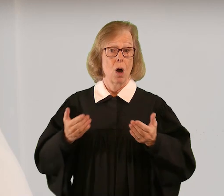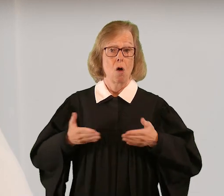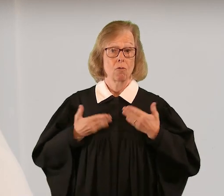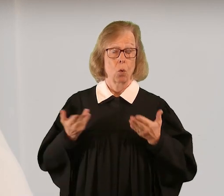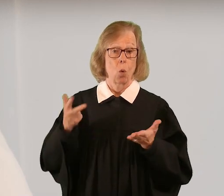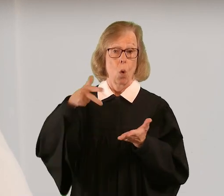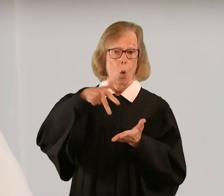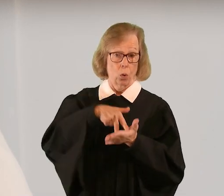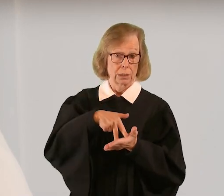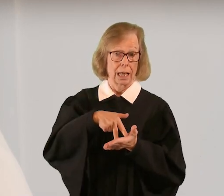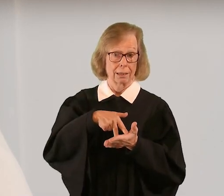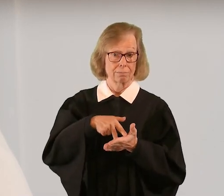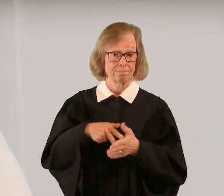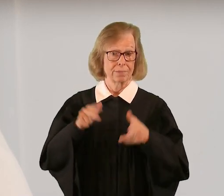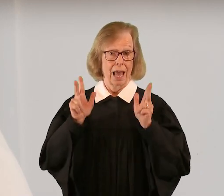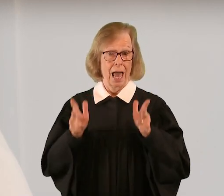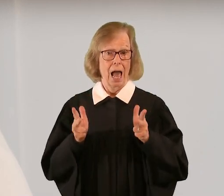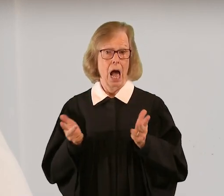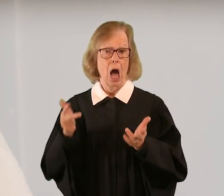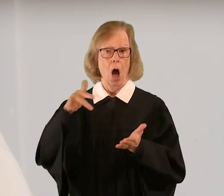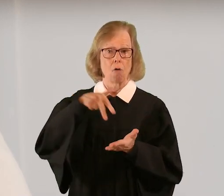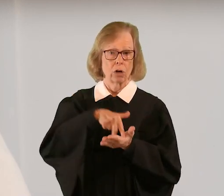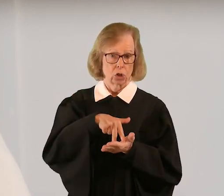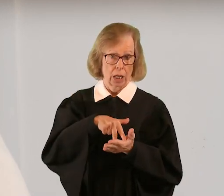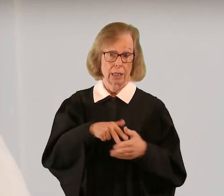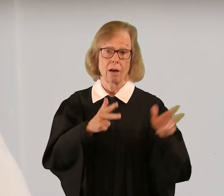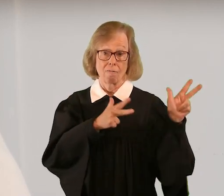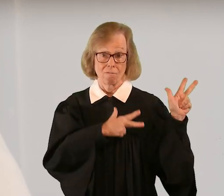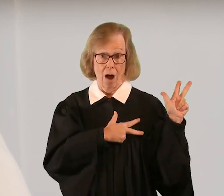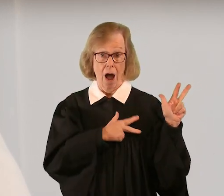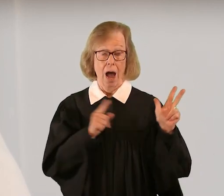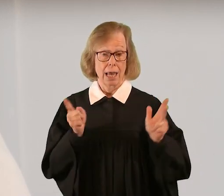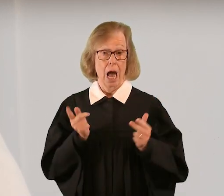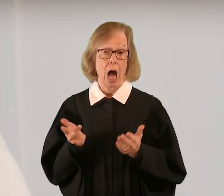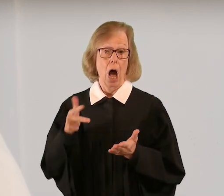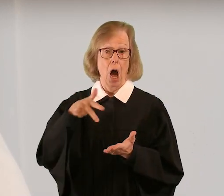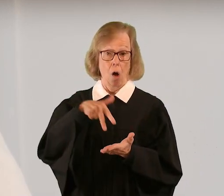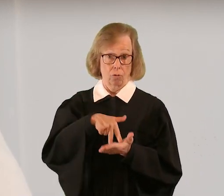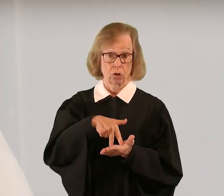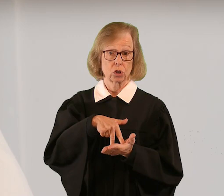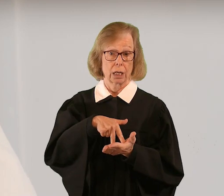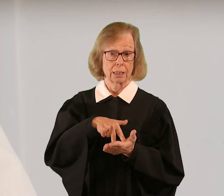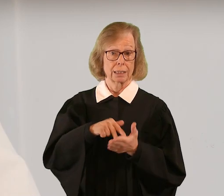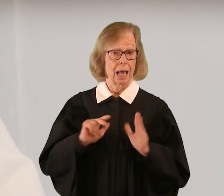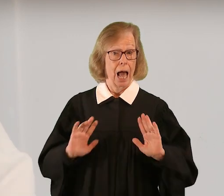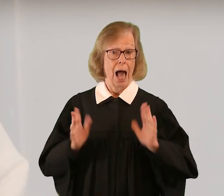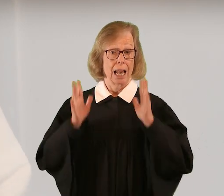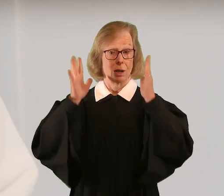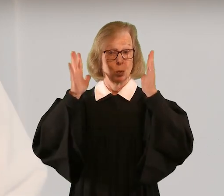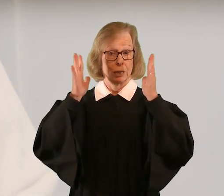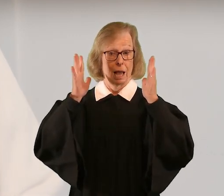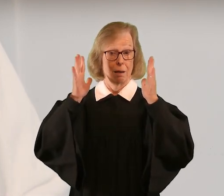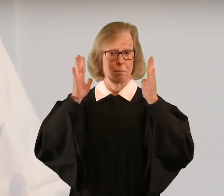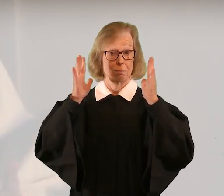Der Herr ist auferstanden, er ist wahrhaftig auferstanden. Halleluja.